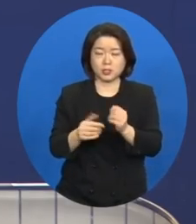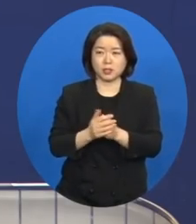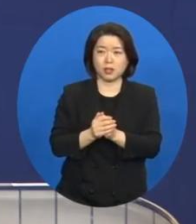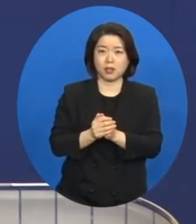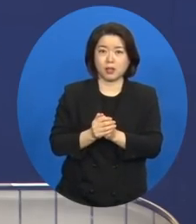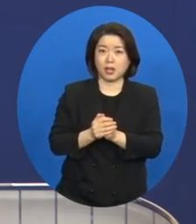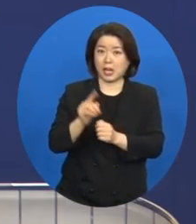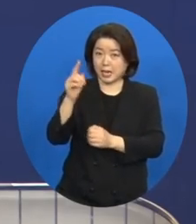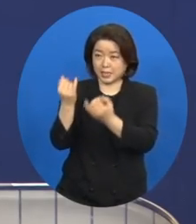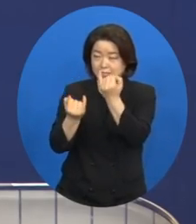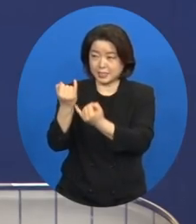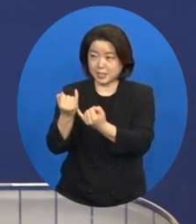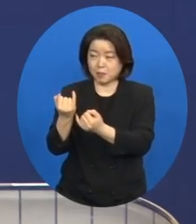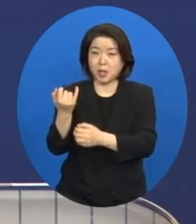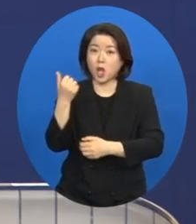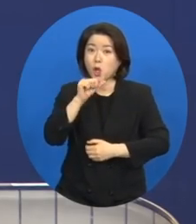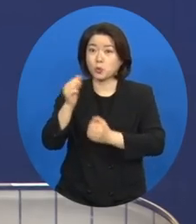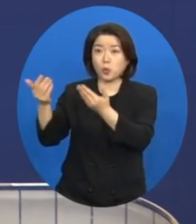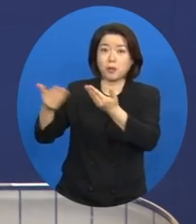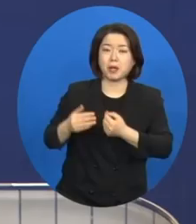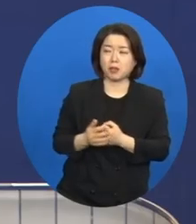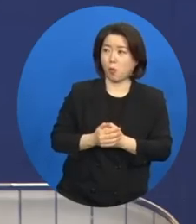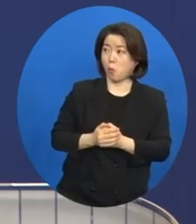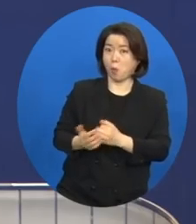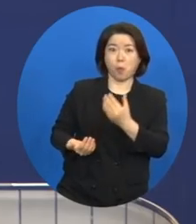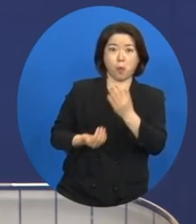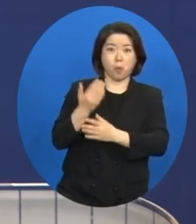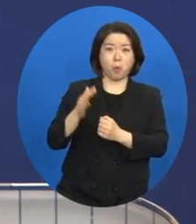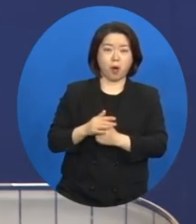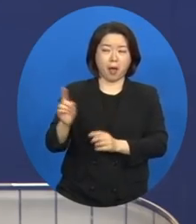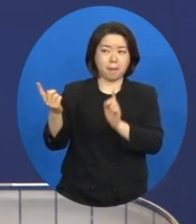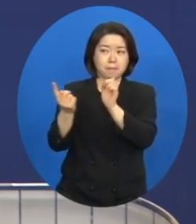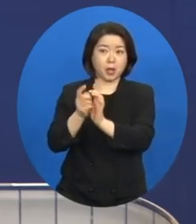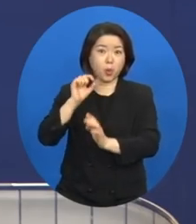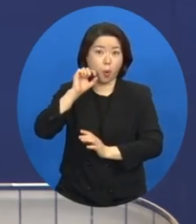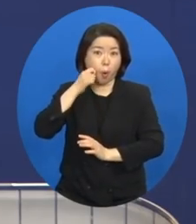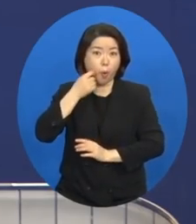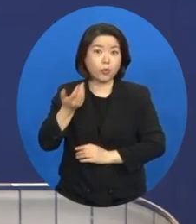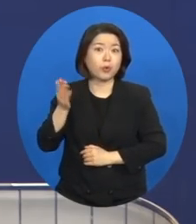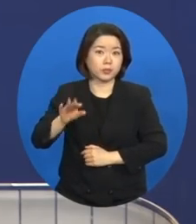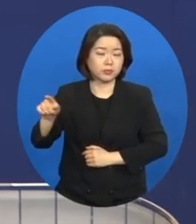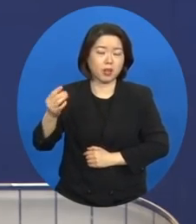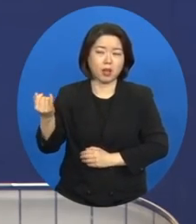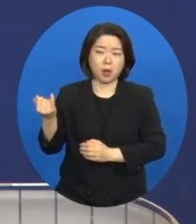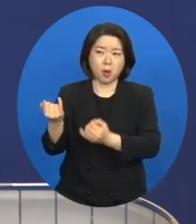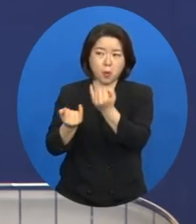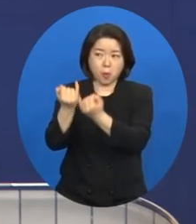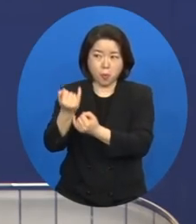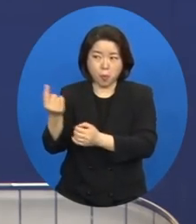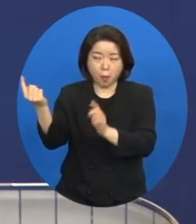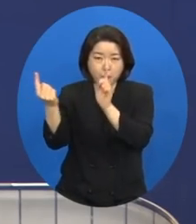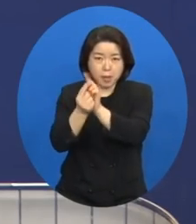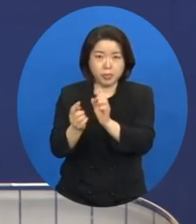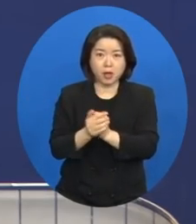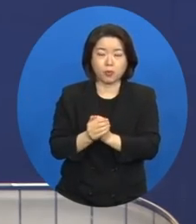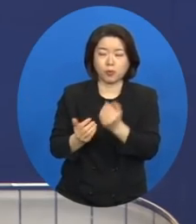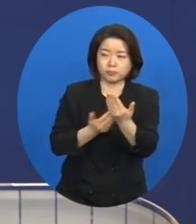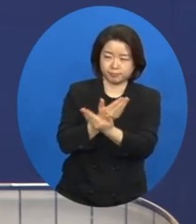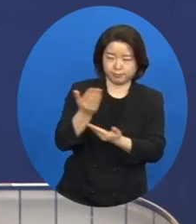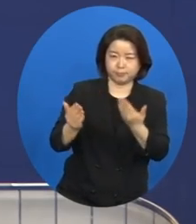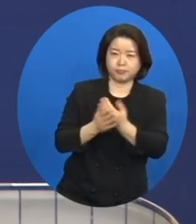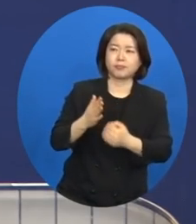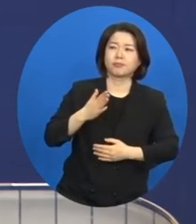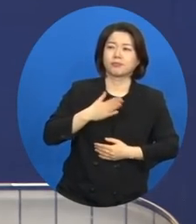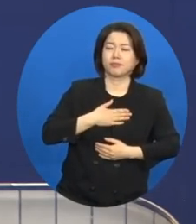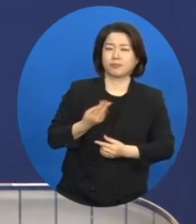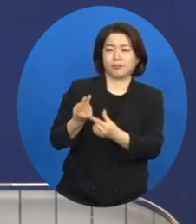소개를 받았습니다. 일어날 수 없는 일이 벌어졌어요. 사실 그것도 만나기 어려운 거였는데 교제를 하다 보니까 아, 내게 주신